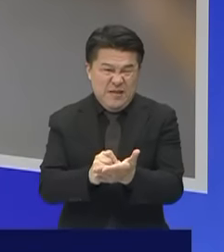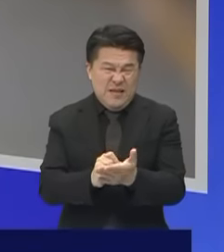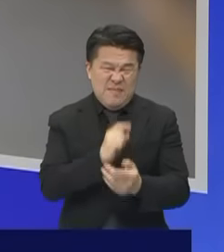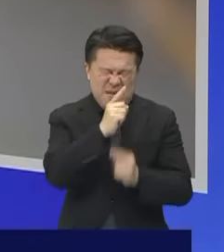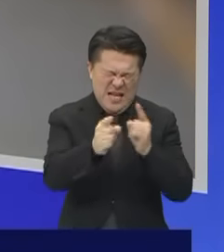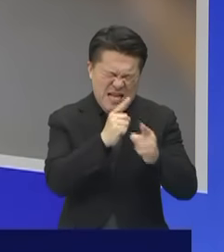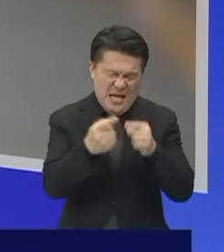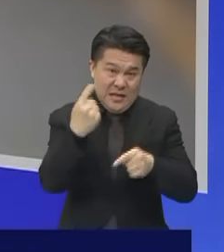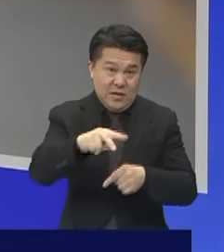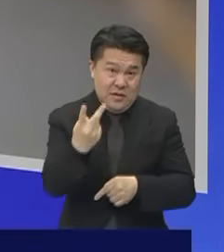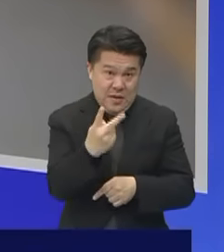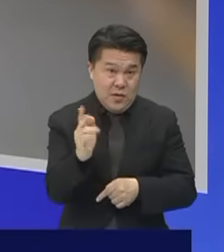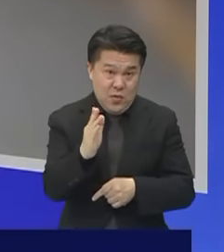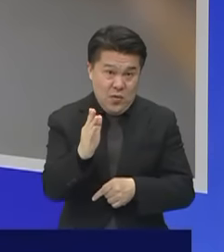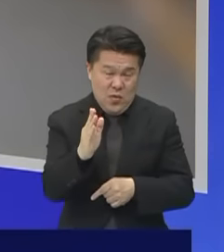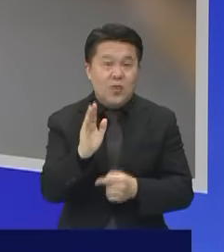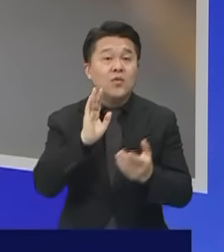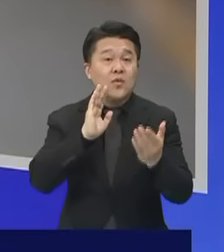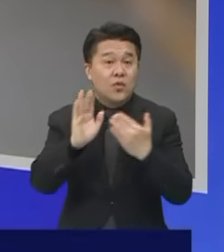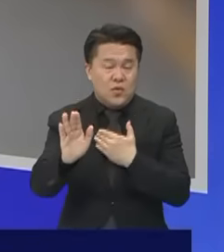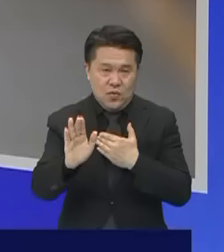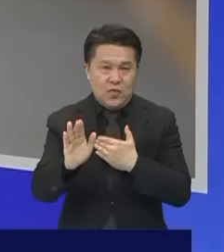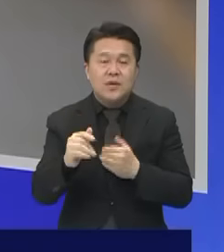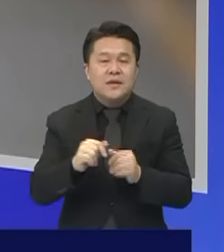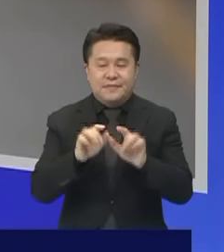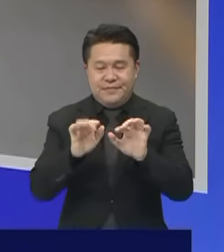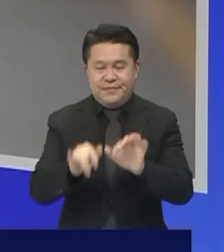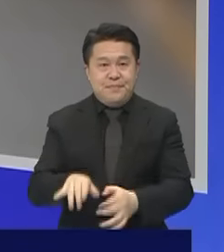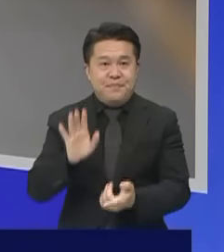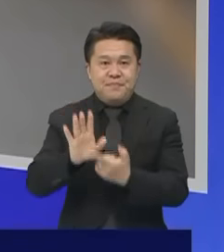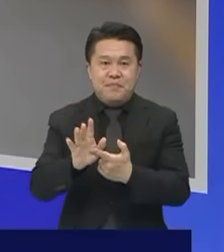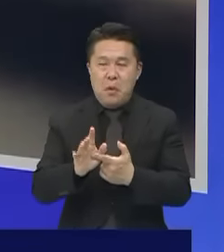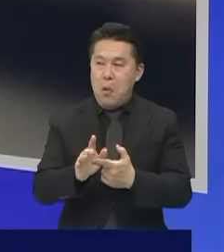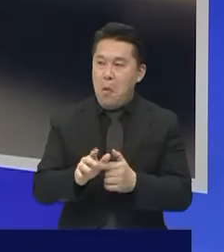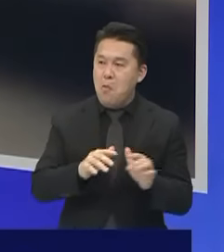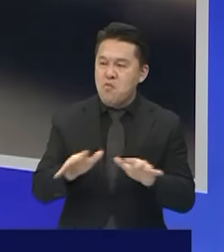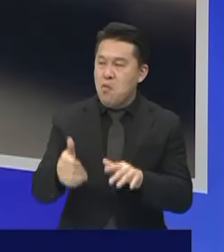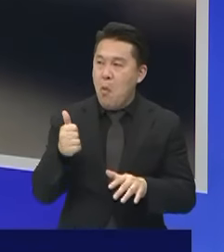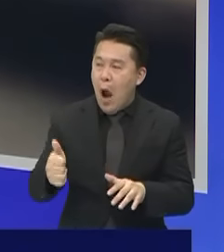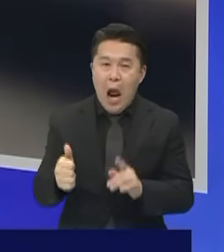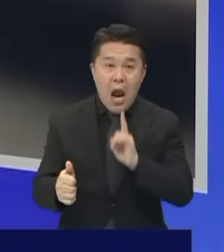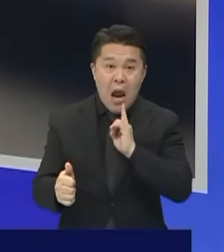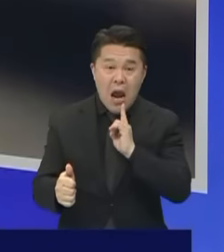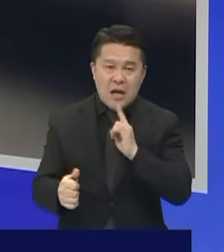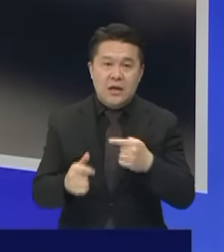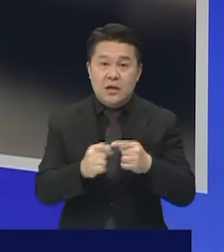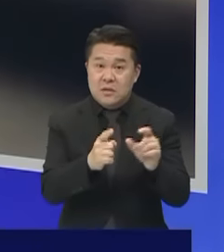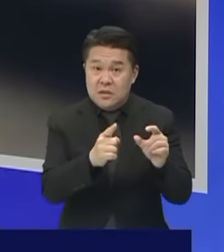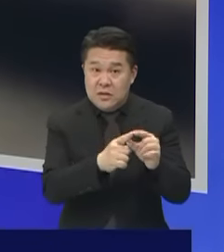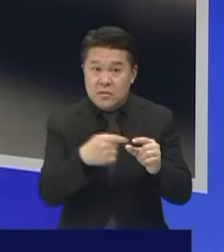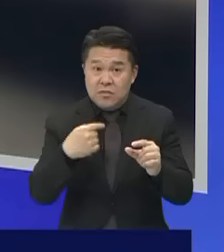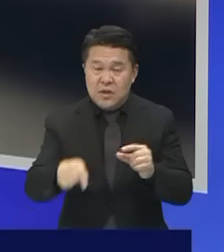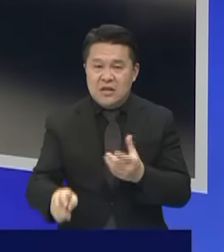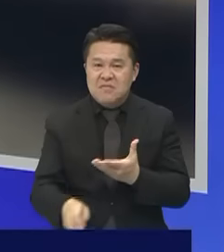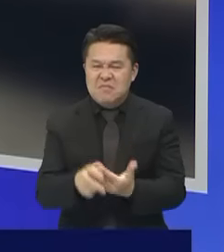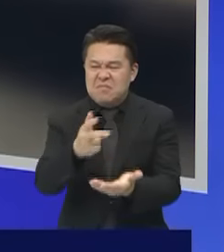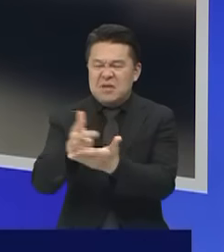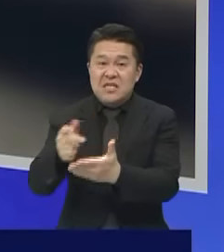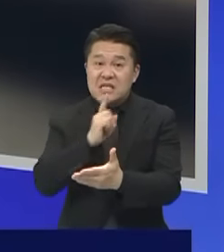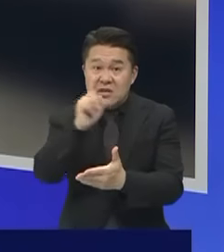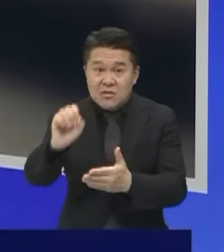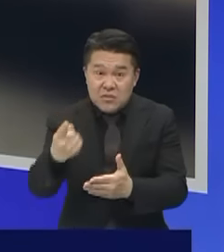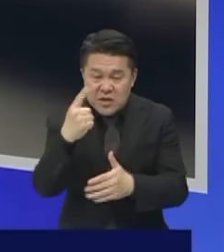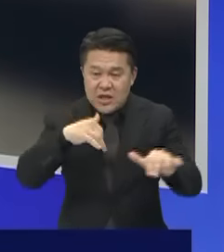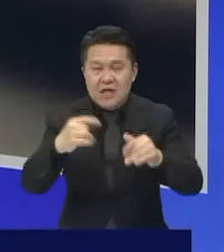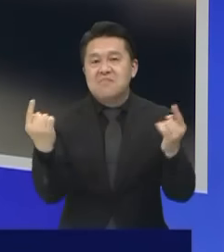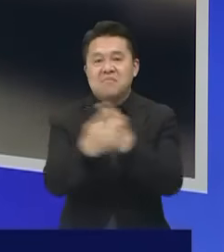문제와 관련해 1,200건에 달하는 신고를 하고 후기를 공개해 화제를 모으고 있습니다. 우클릭 첫 번째 검색어는 불법 주정차